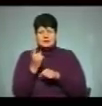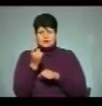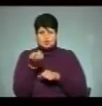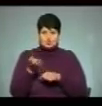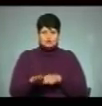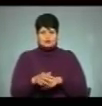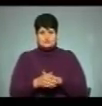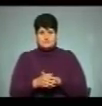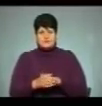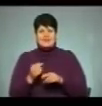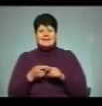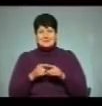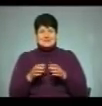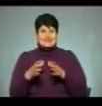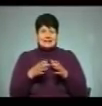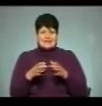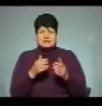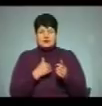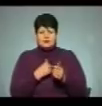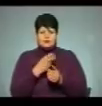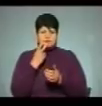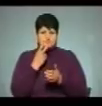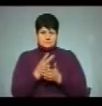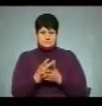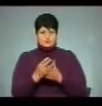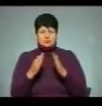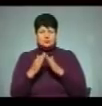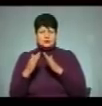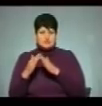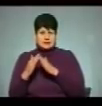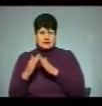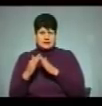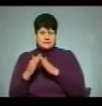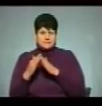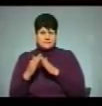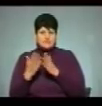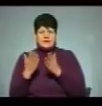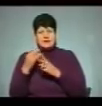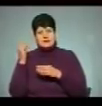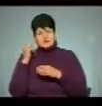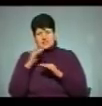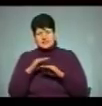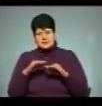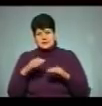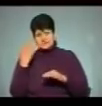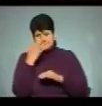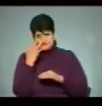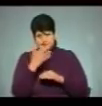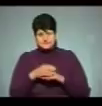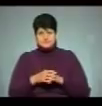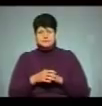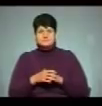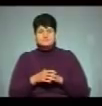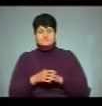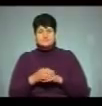Ці диски ми хочемо презентувати будинкам, де навчаються дітки з вадами зору.